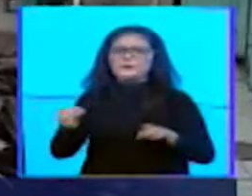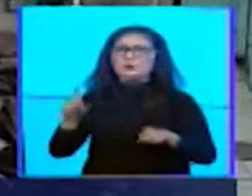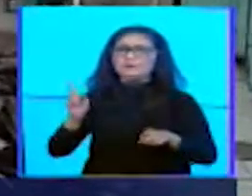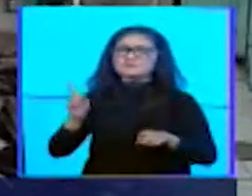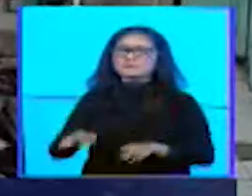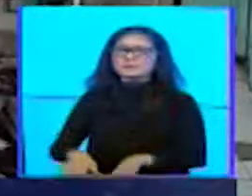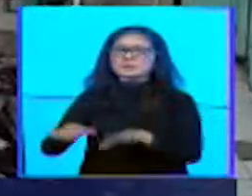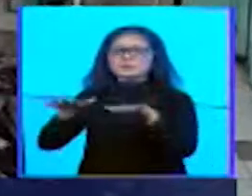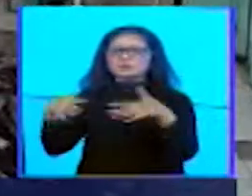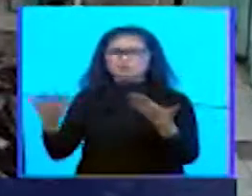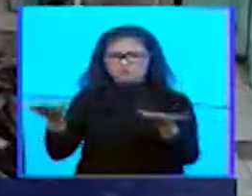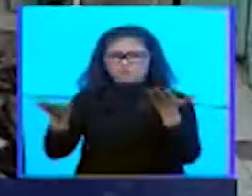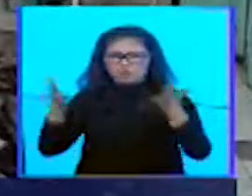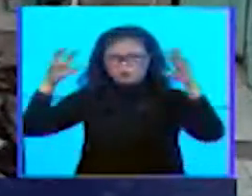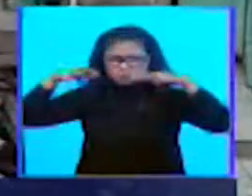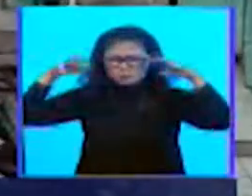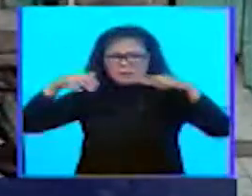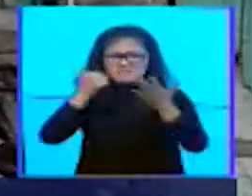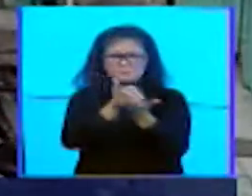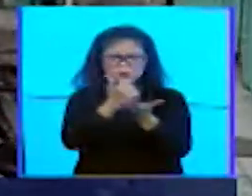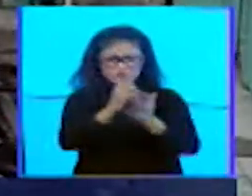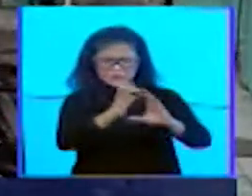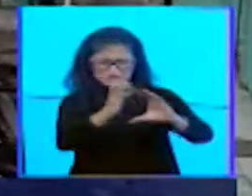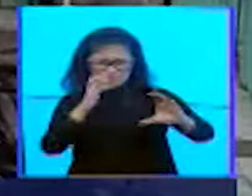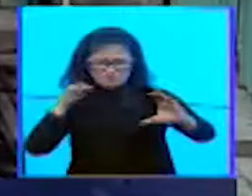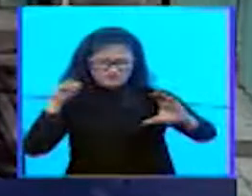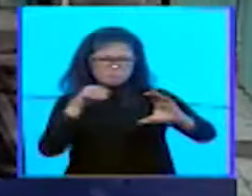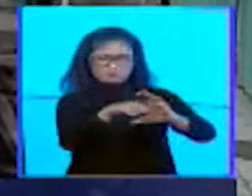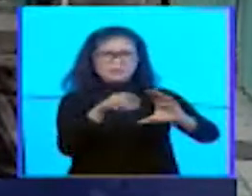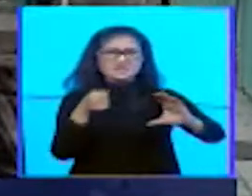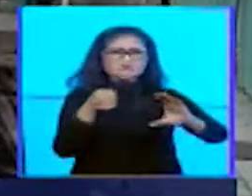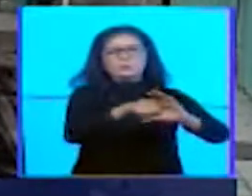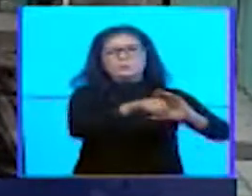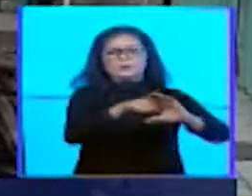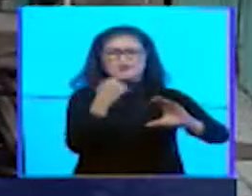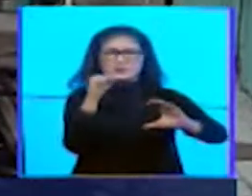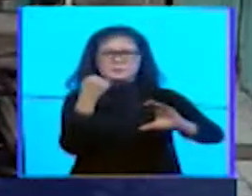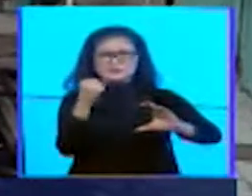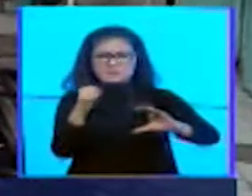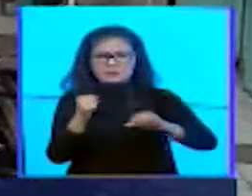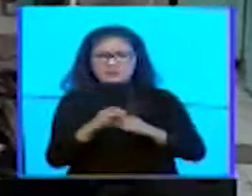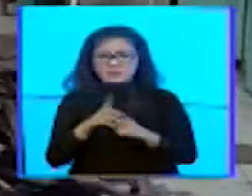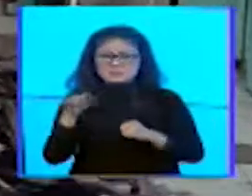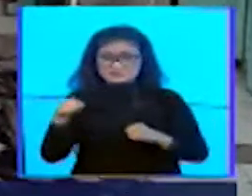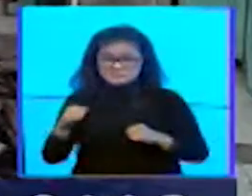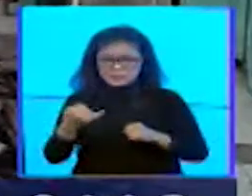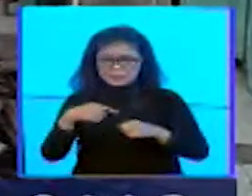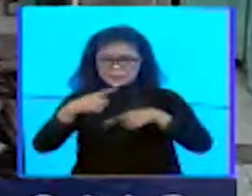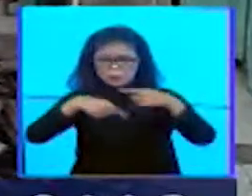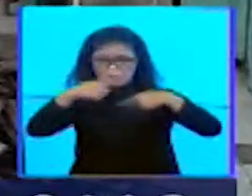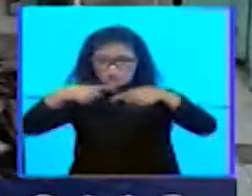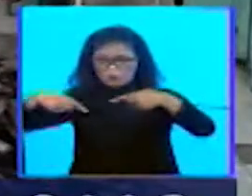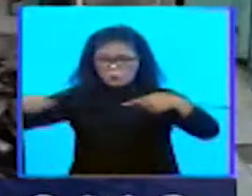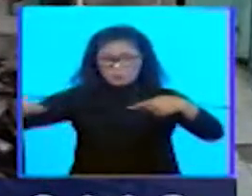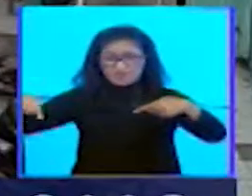Ini air yang tersumbat, sehingga tali-tali air kita walaupun berfungsi baik, ternyata di dalamnya tersumbat. Nah, selama